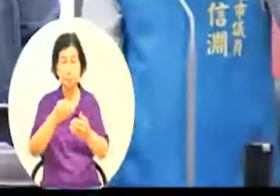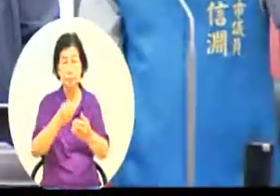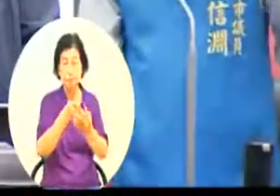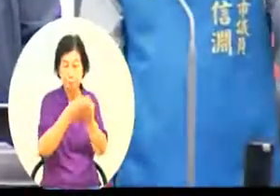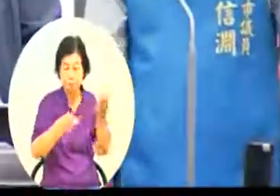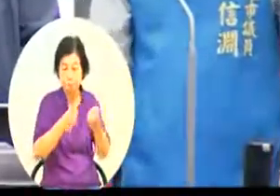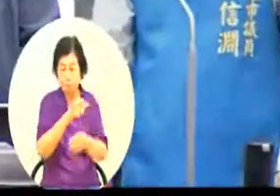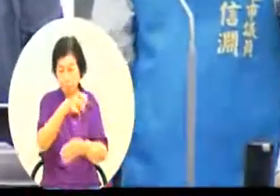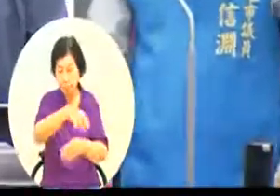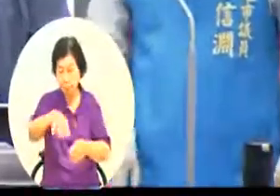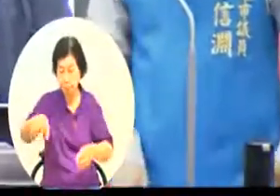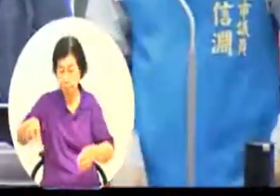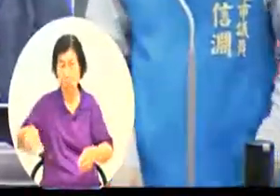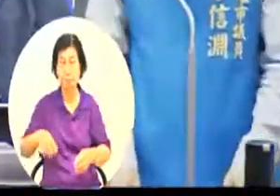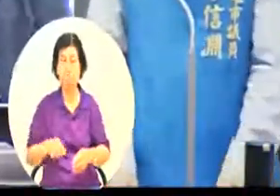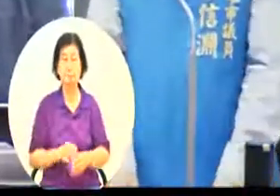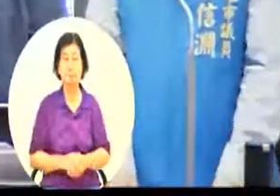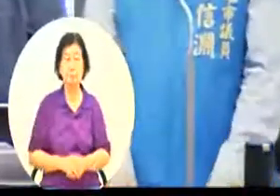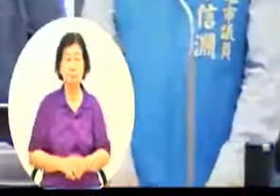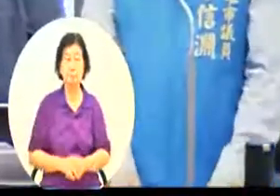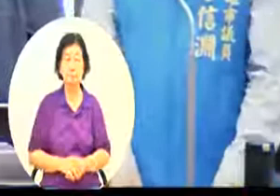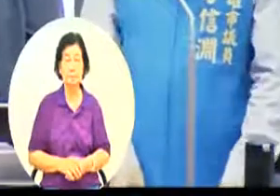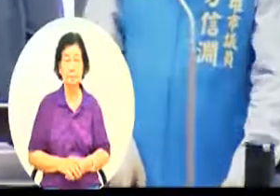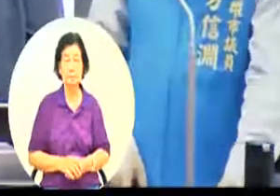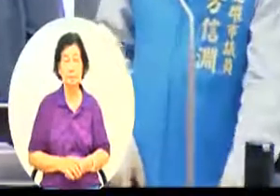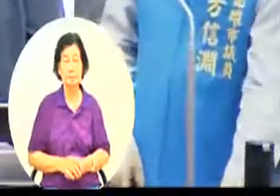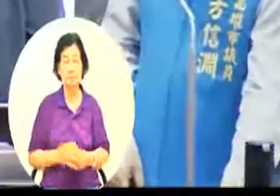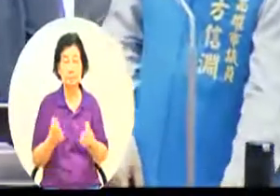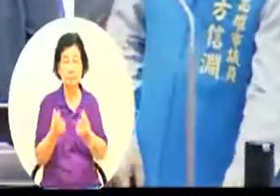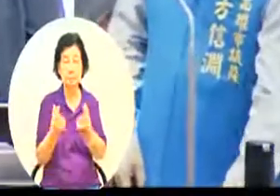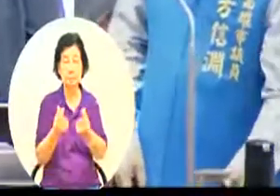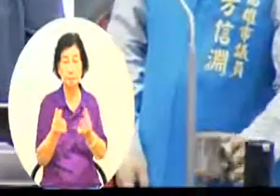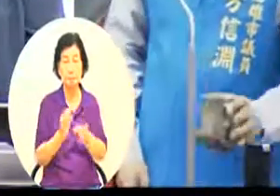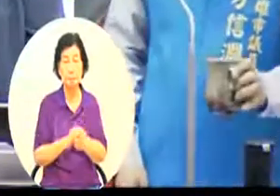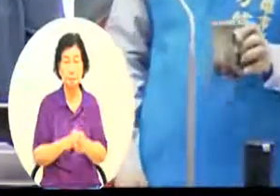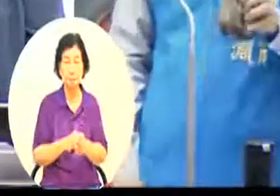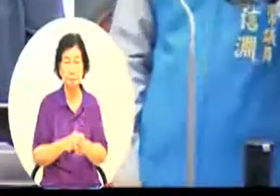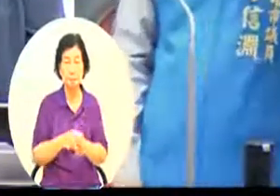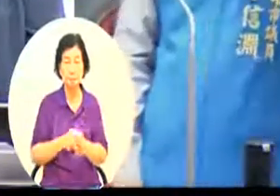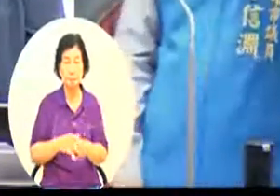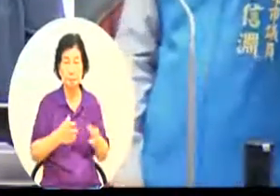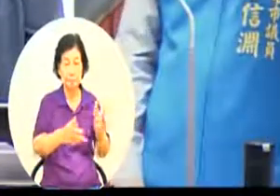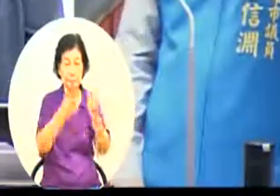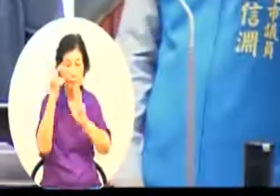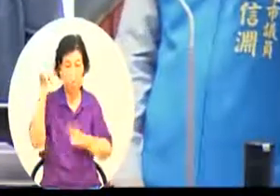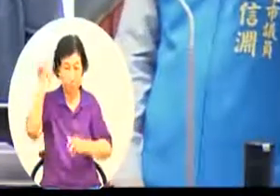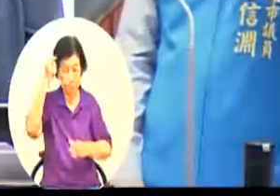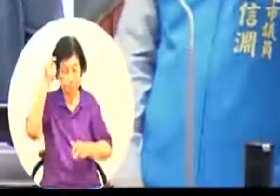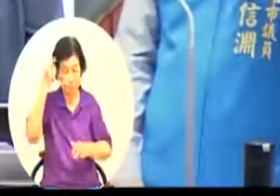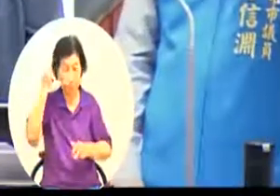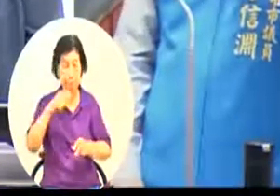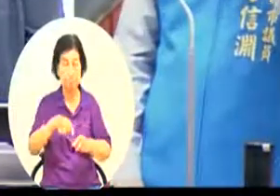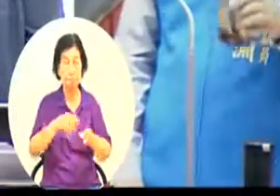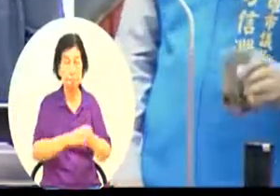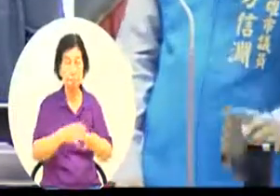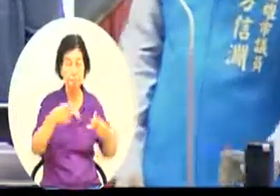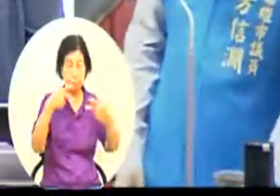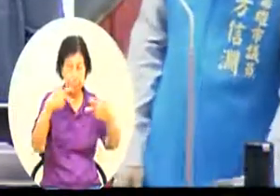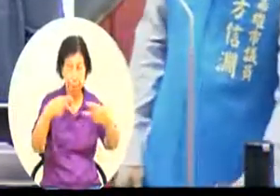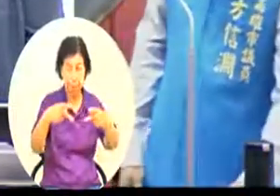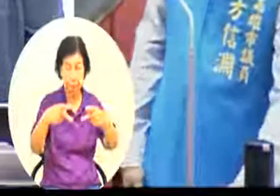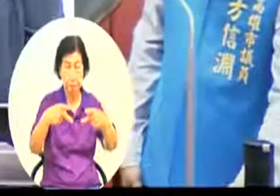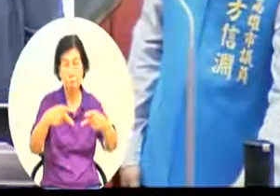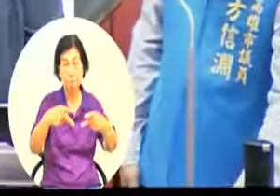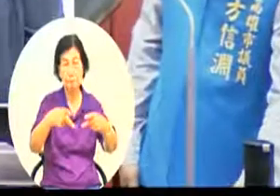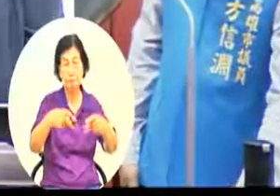方目前，譬如像你刚刚提到桥头捷运站那私人的土地啦，市政府